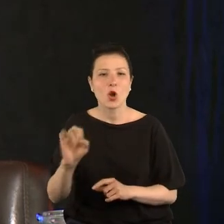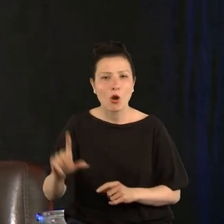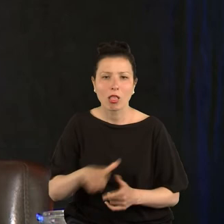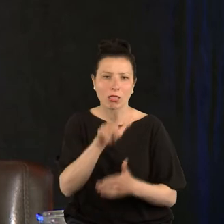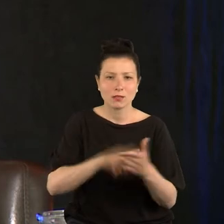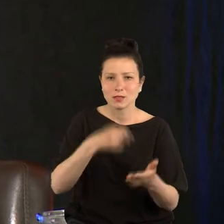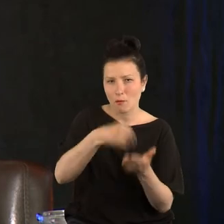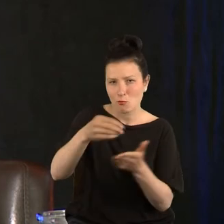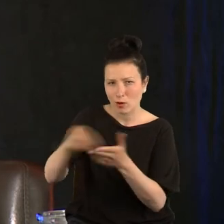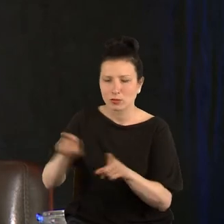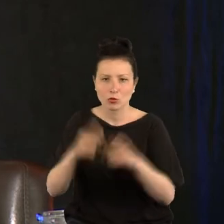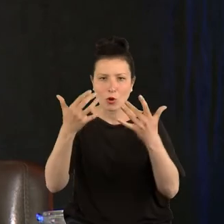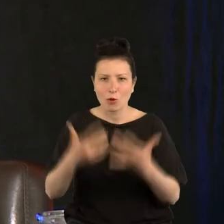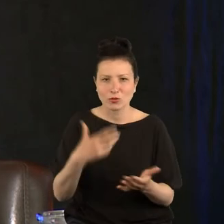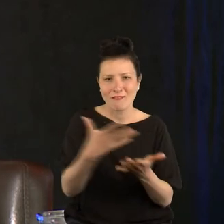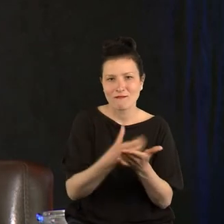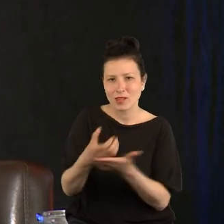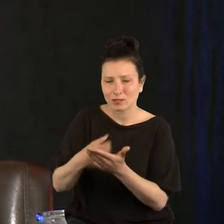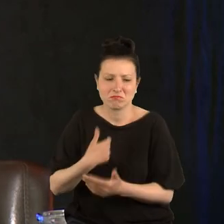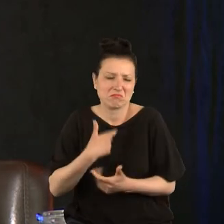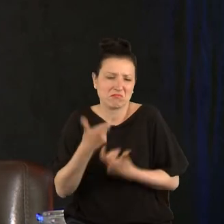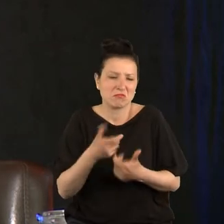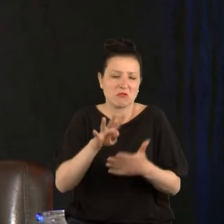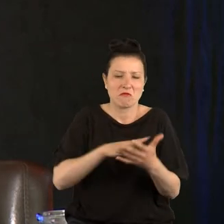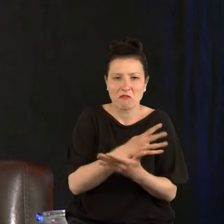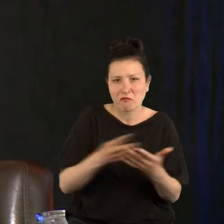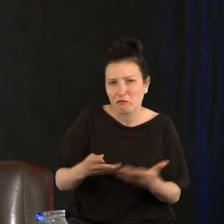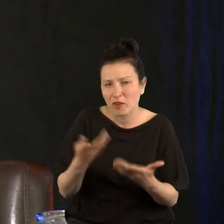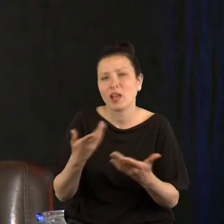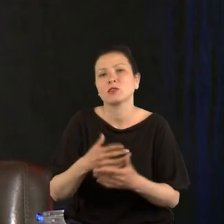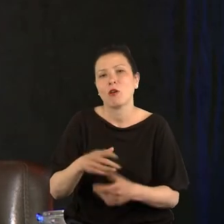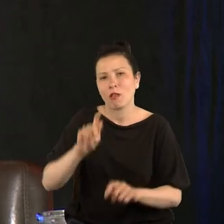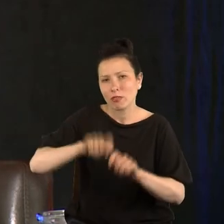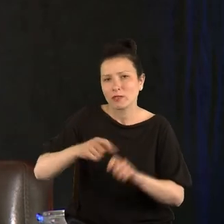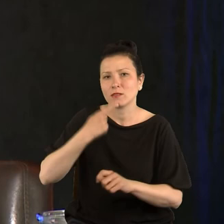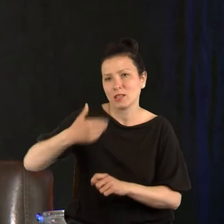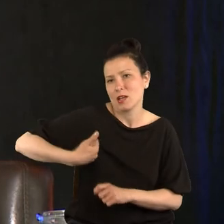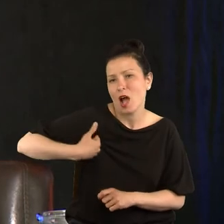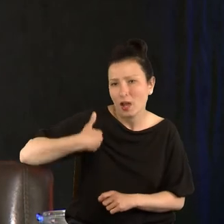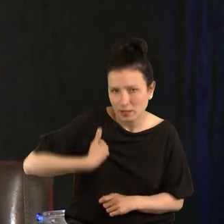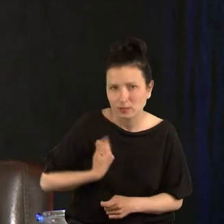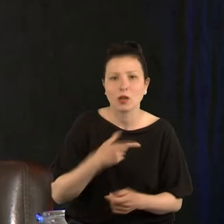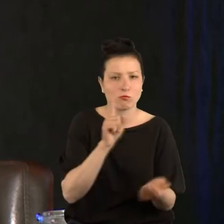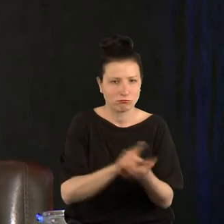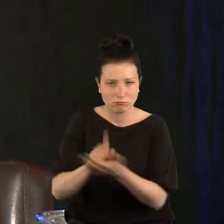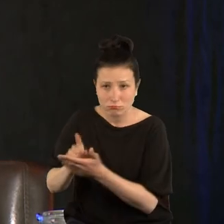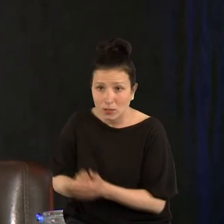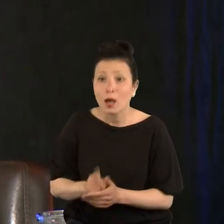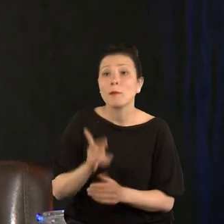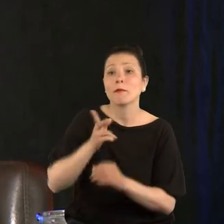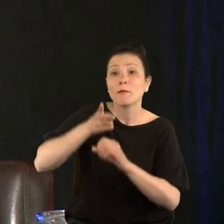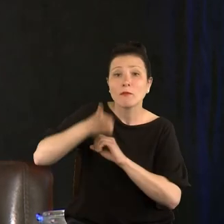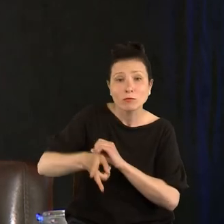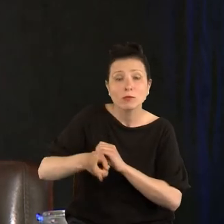i wyliczaniem wynagrodzeń. Więc robiłam coś w Excelu, zdawałam test z angielskiego i jak przychodziłam do menadżera, to w ciągu tych 4 lat,